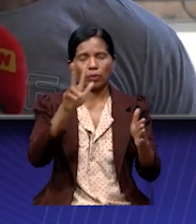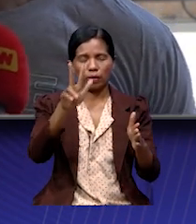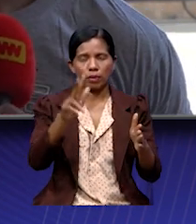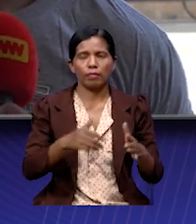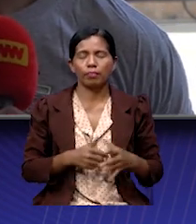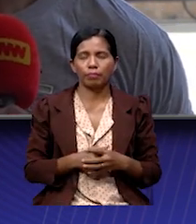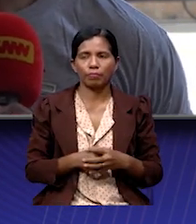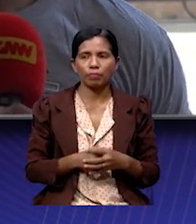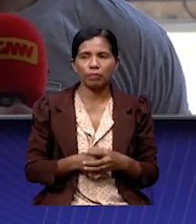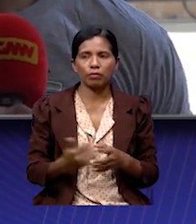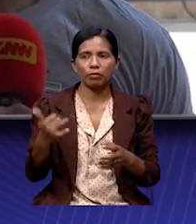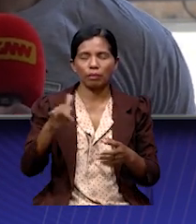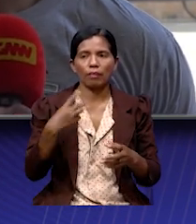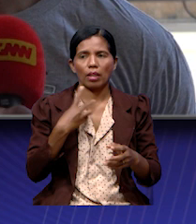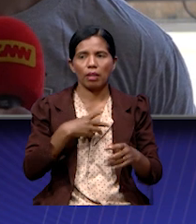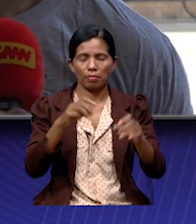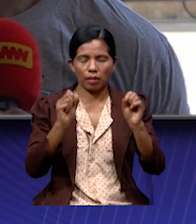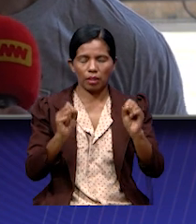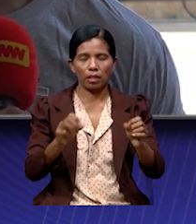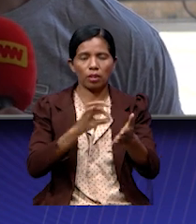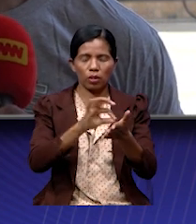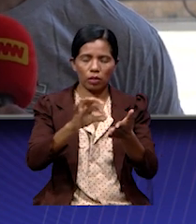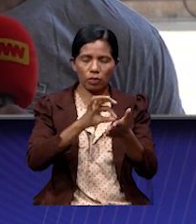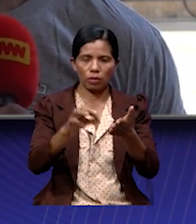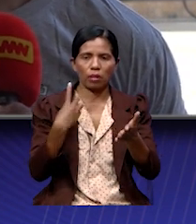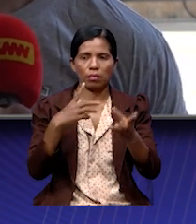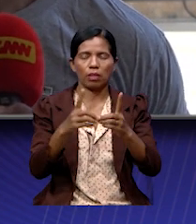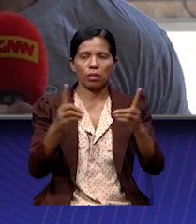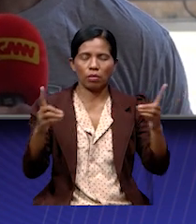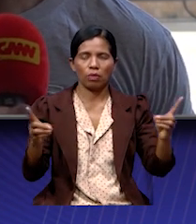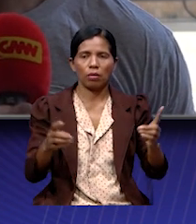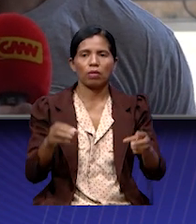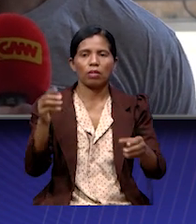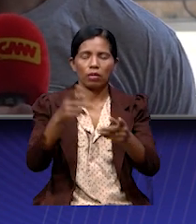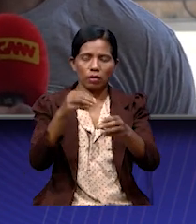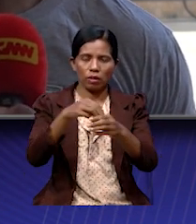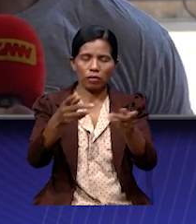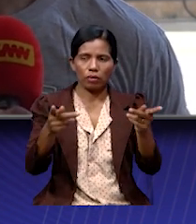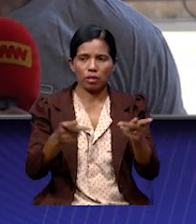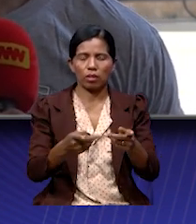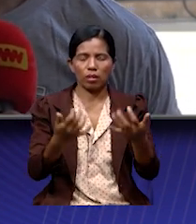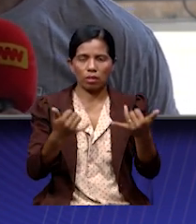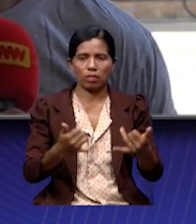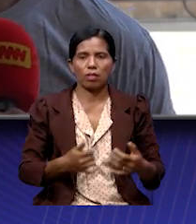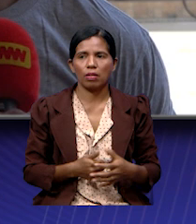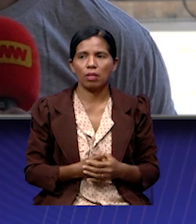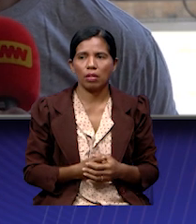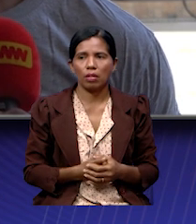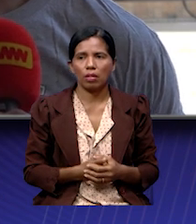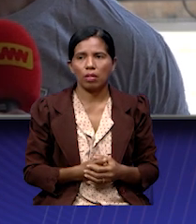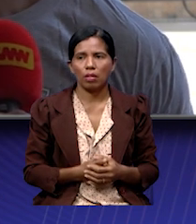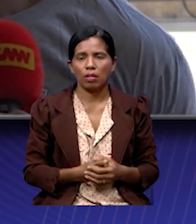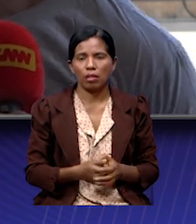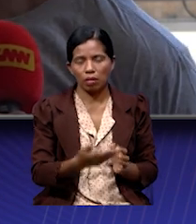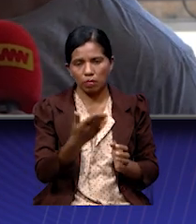bel ta ami teng sura amina marji ho distansia bo tratene ta agora usite ta bo ser bele